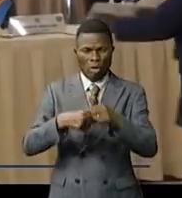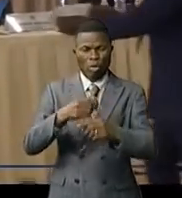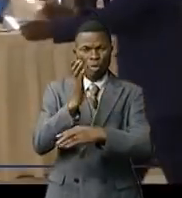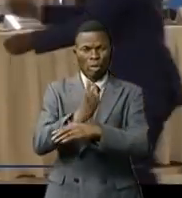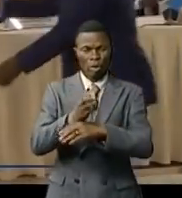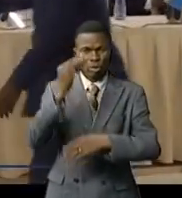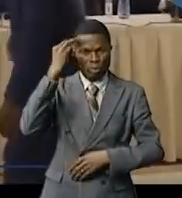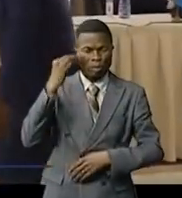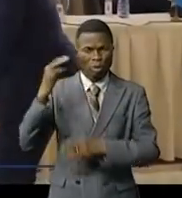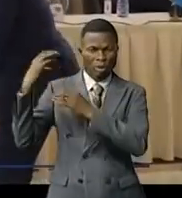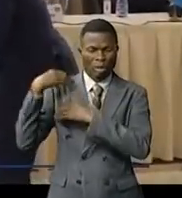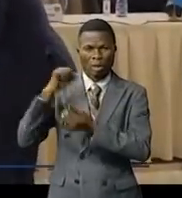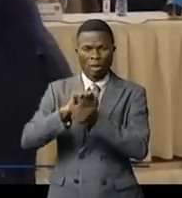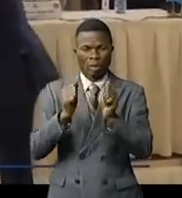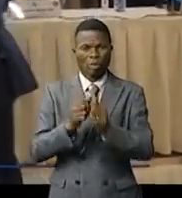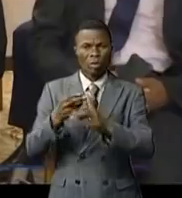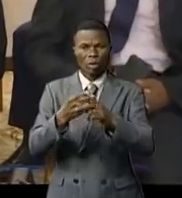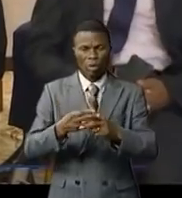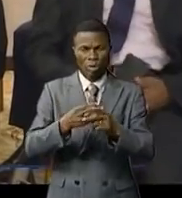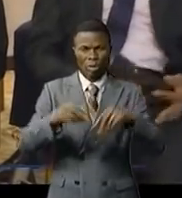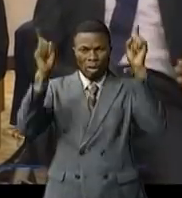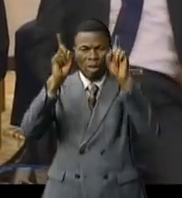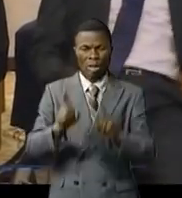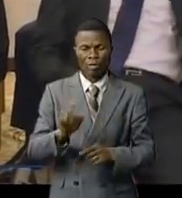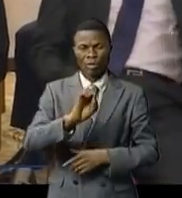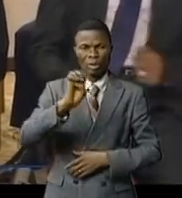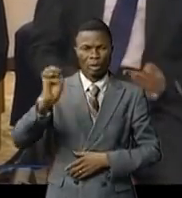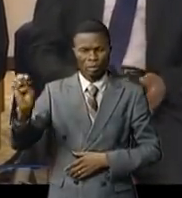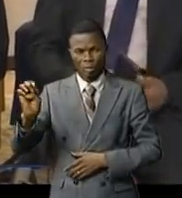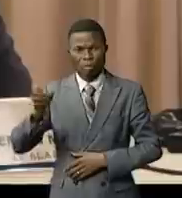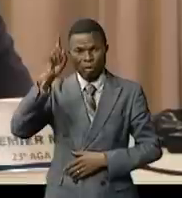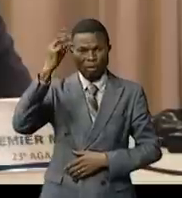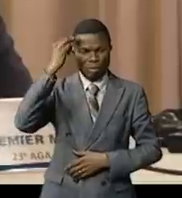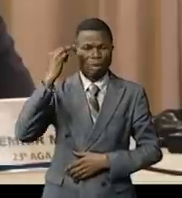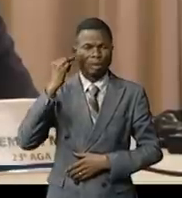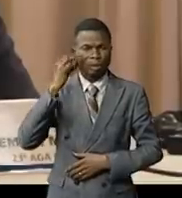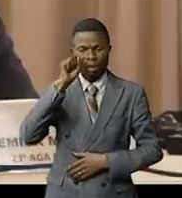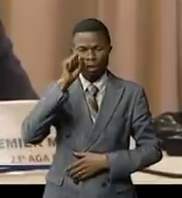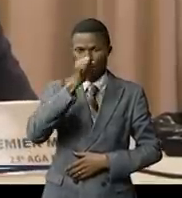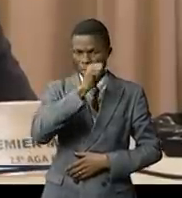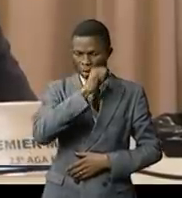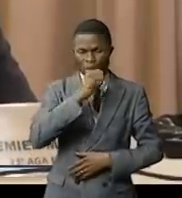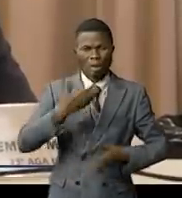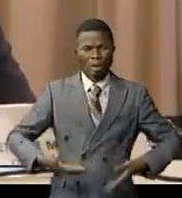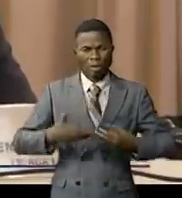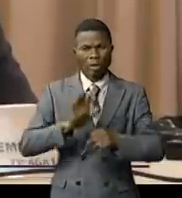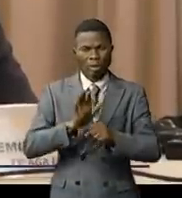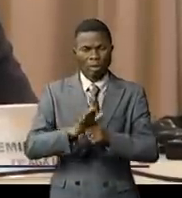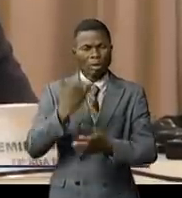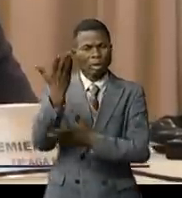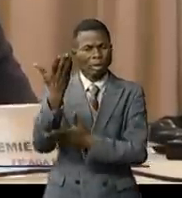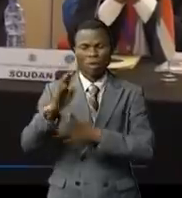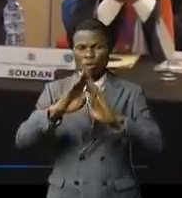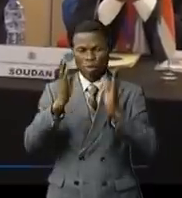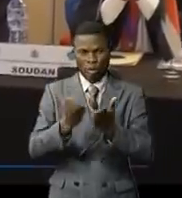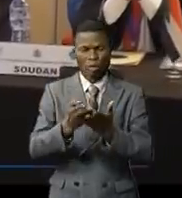des ministres en charge des questions sécuritaires de l'Afrique de l'Est. Jean-Michel Sama Lukunde Kyenge s'est dit certain que les recommandations